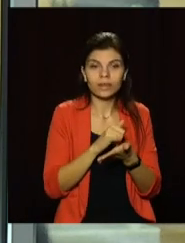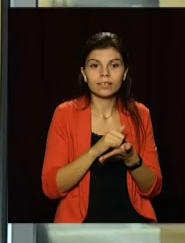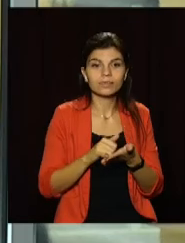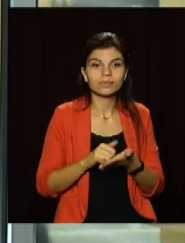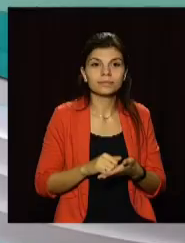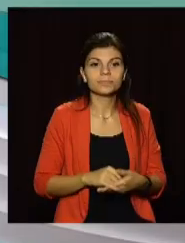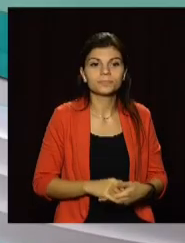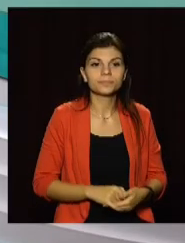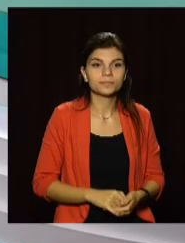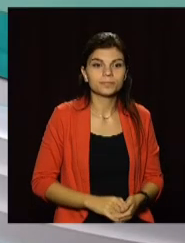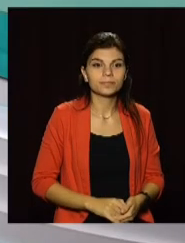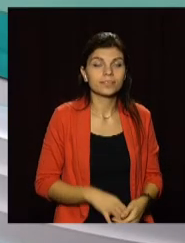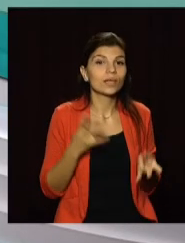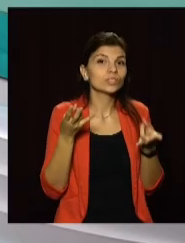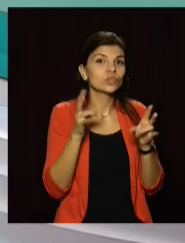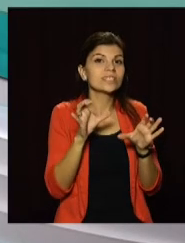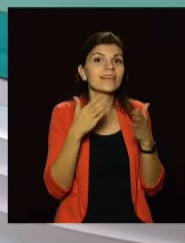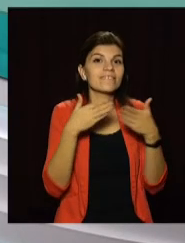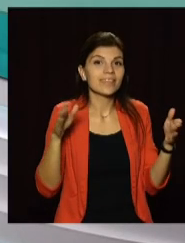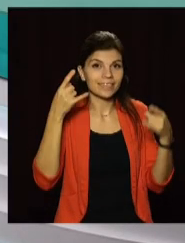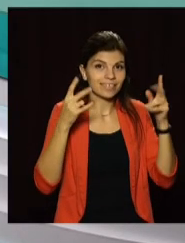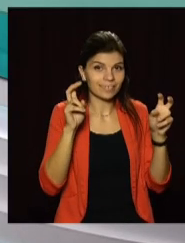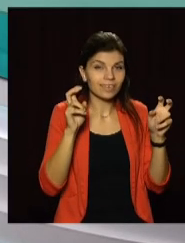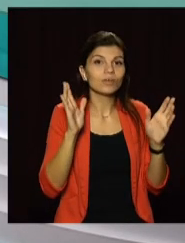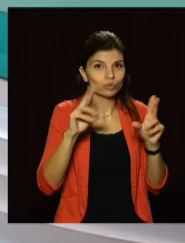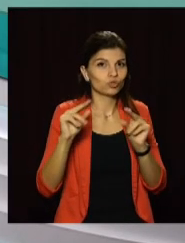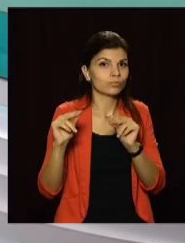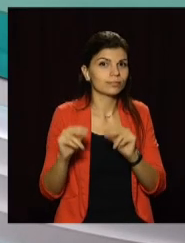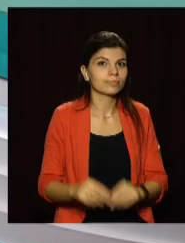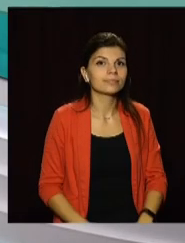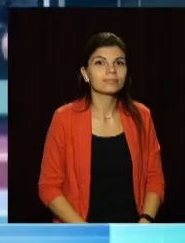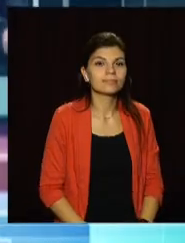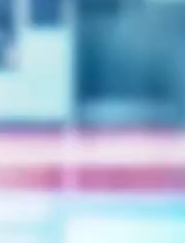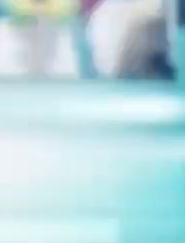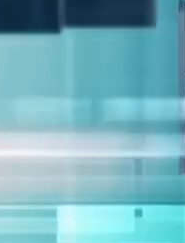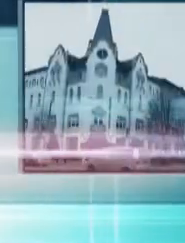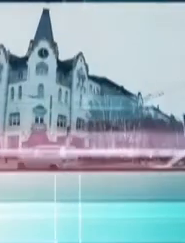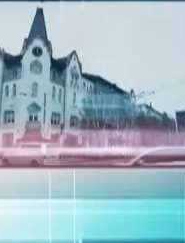YouTube-каналі. Залишайтесь з відкритим і нехай щастить! We'll be right back.